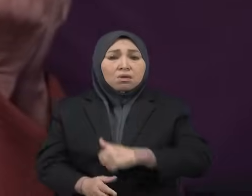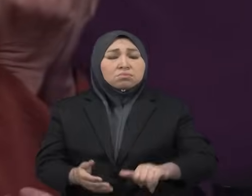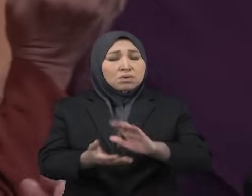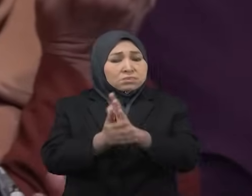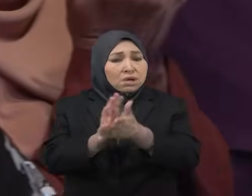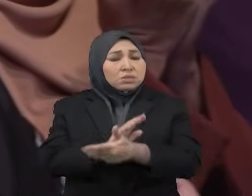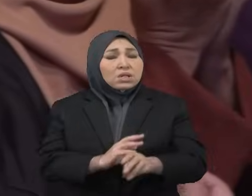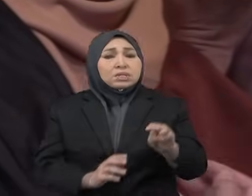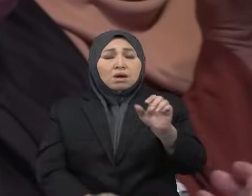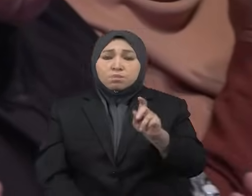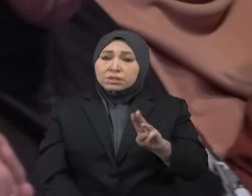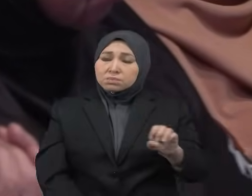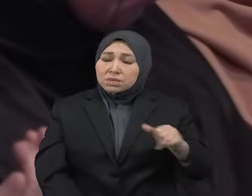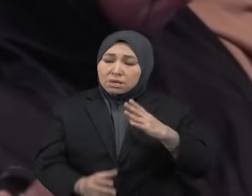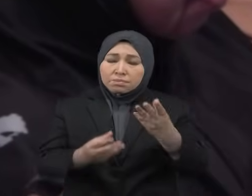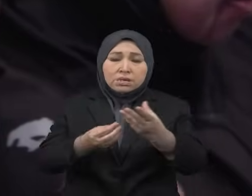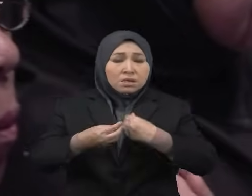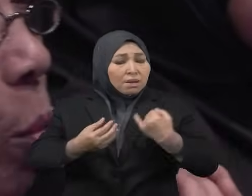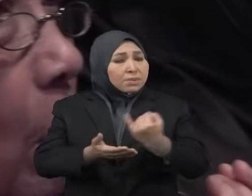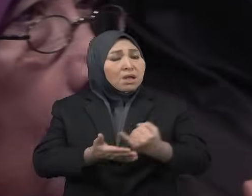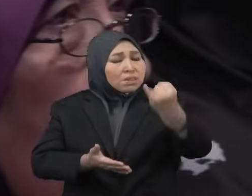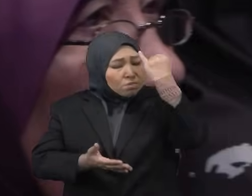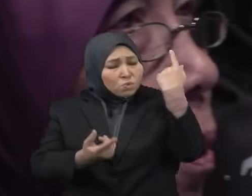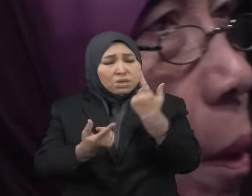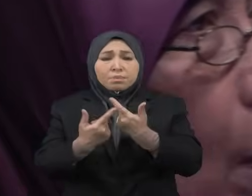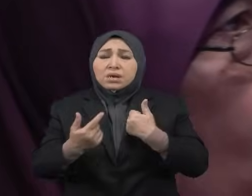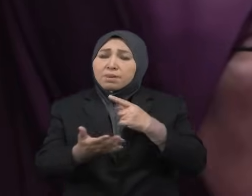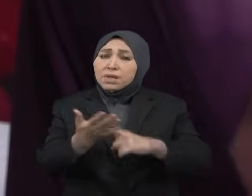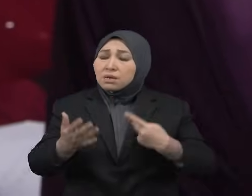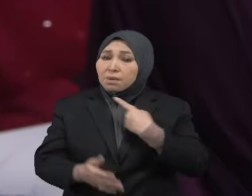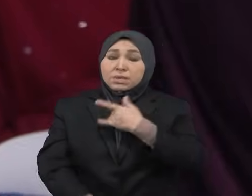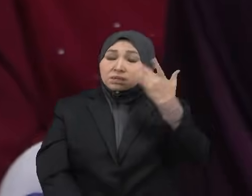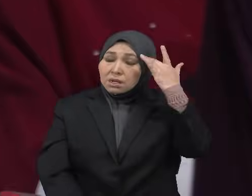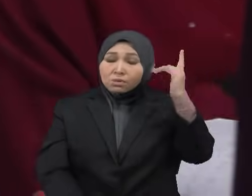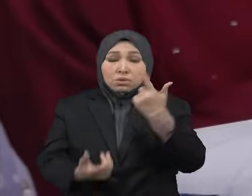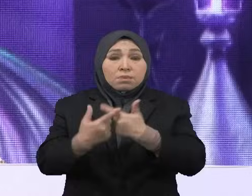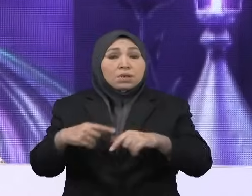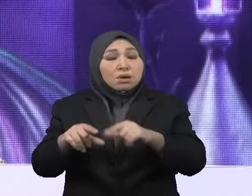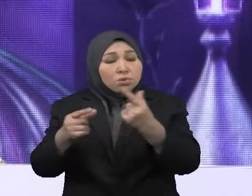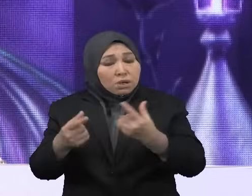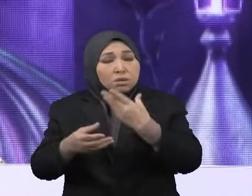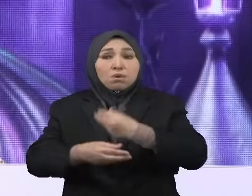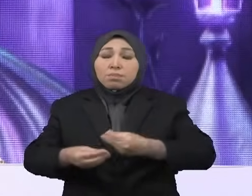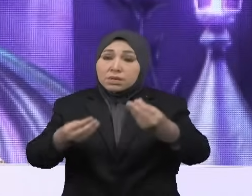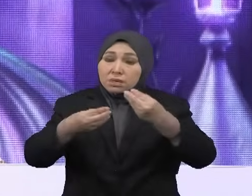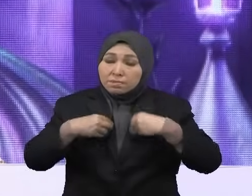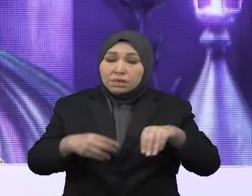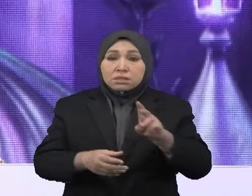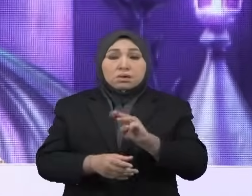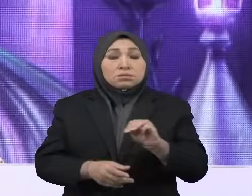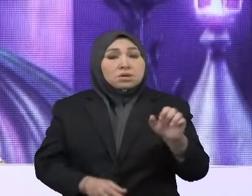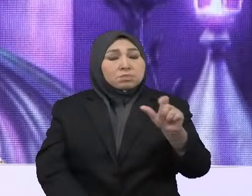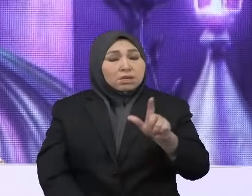nusina wa 'allimna minhuma jahilna warzuqna tilawatahu ana al-lail wa atrafal nahar 'ala al-wajhi